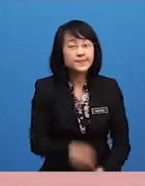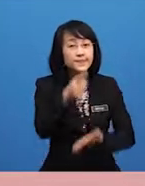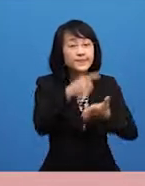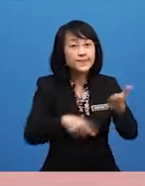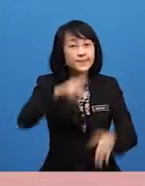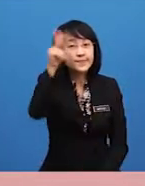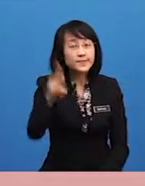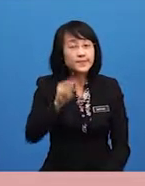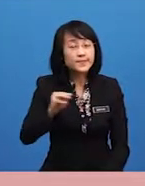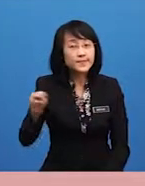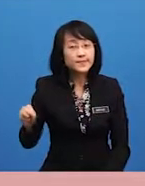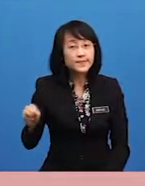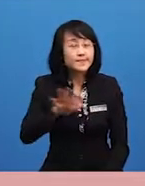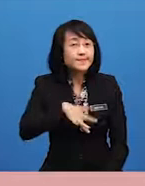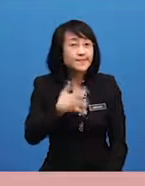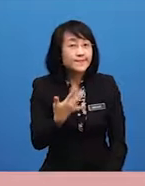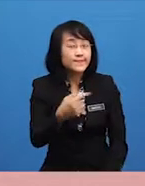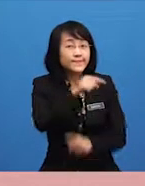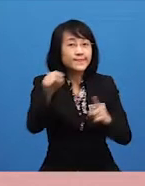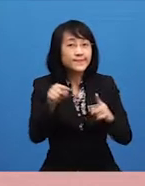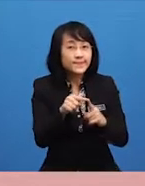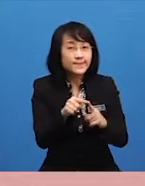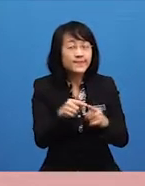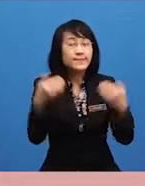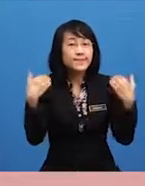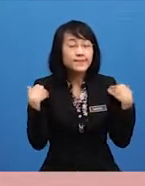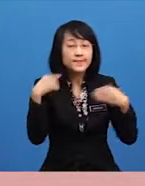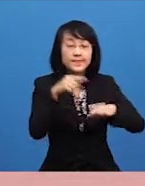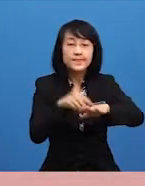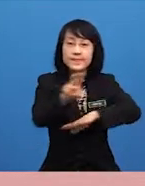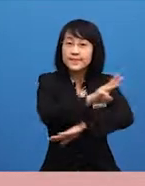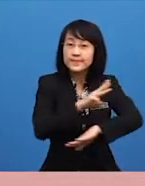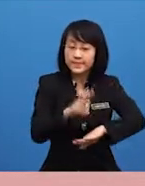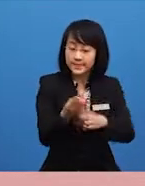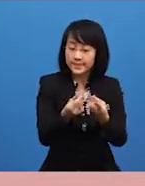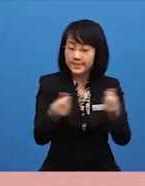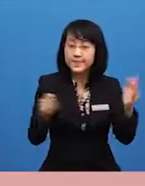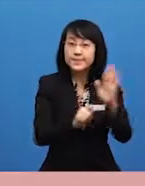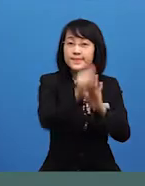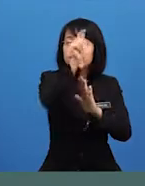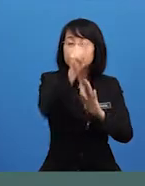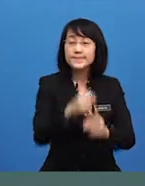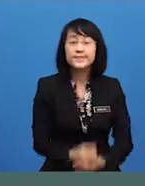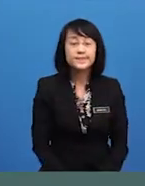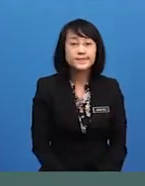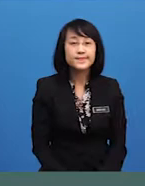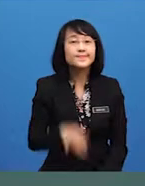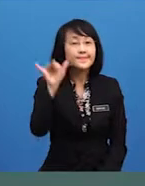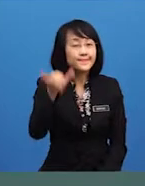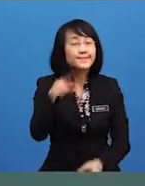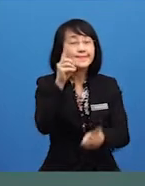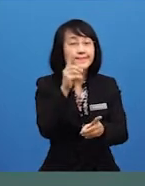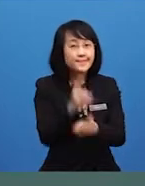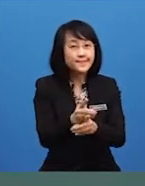Apakah yang murid-murid rasakan apabila berada di kawasan tanah tinggi? Ya,